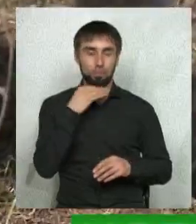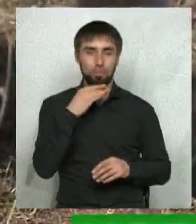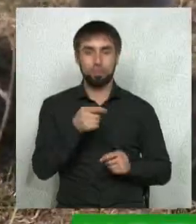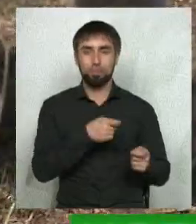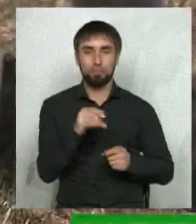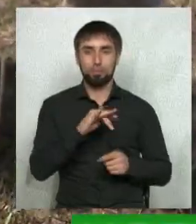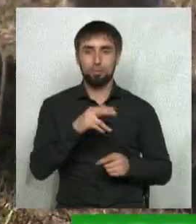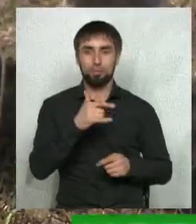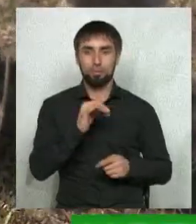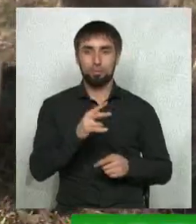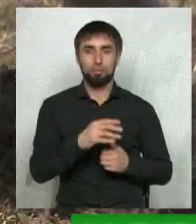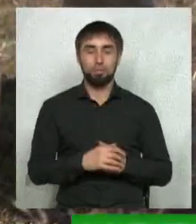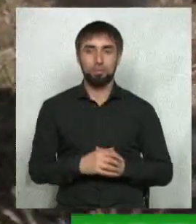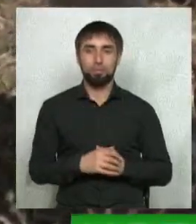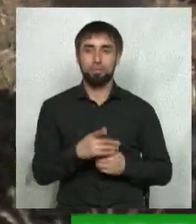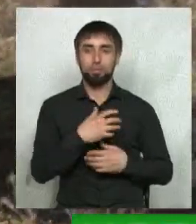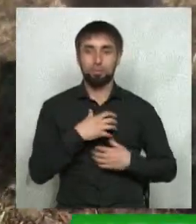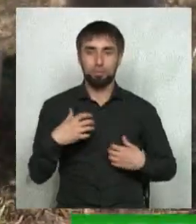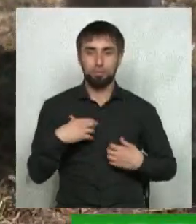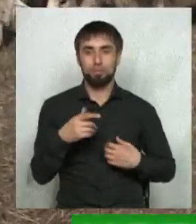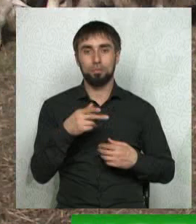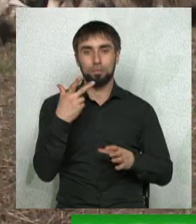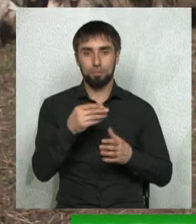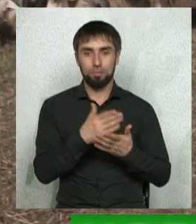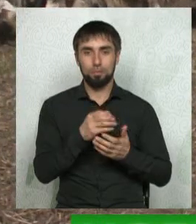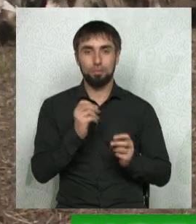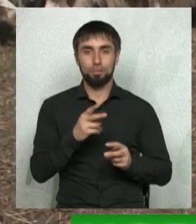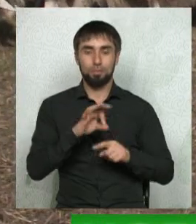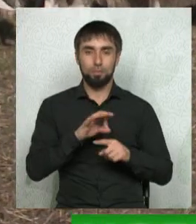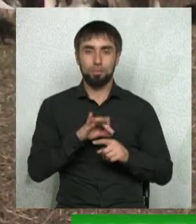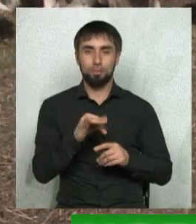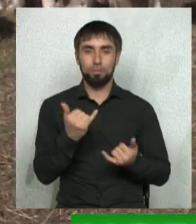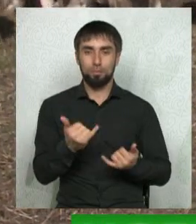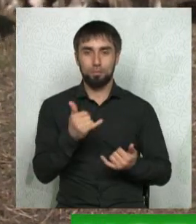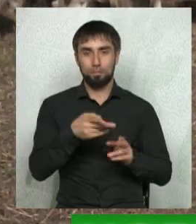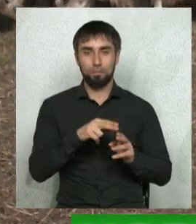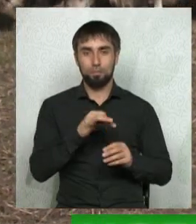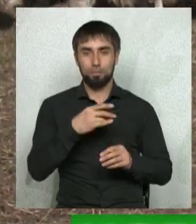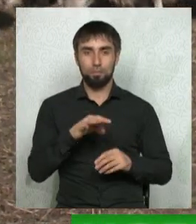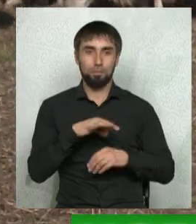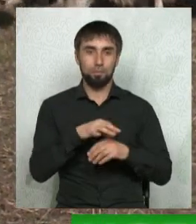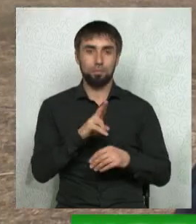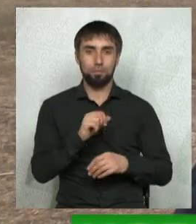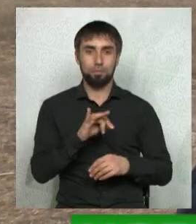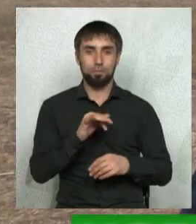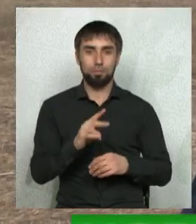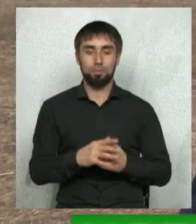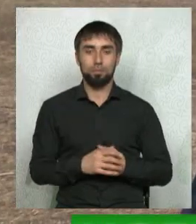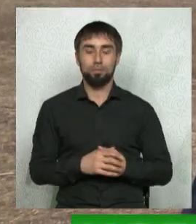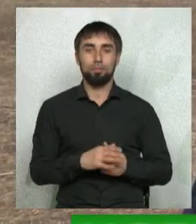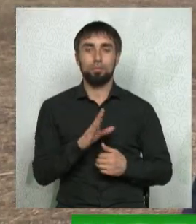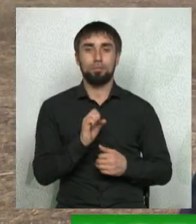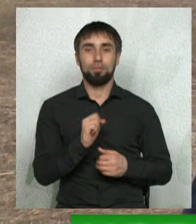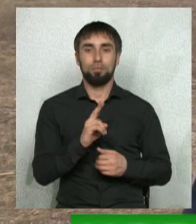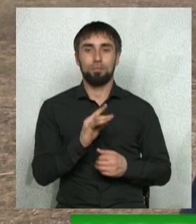из Дагестана больше месяца назад. Животных привили от опасных болезней и теперь успешно прошли карантин. Вакцинация, я